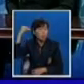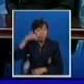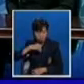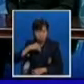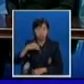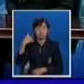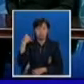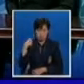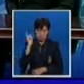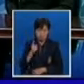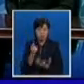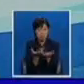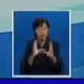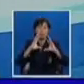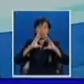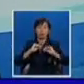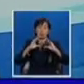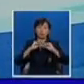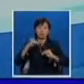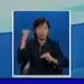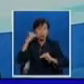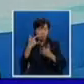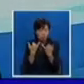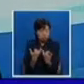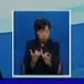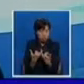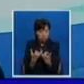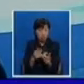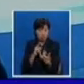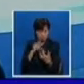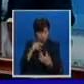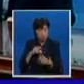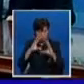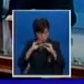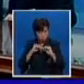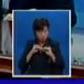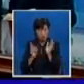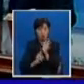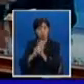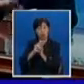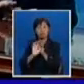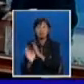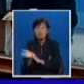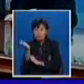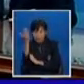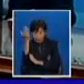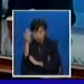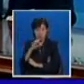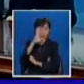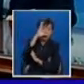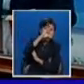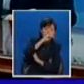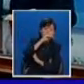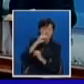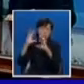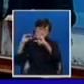เป็นประจำในเชิงการติดตามสถานการณ์เนี่ย2ครั้งอย่างน้อยนะครับอย่างน้อยเช้าครั้งแล้วก็ค่ำครั้งนึงนะครับ